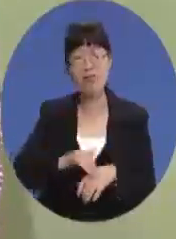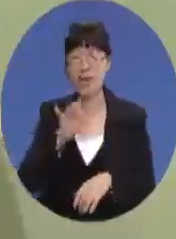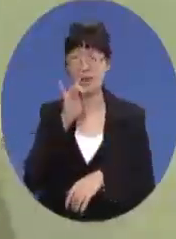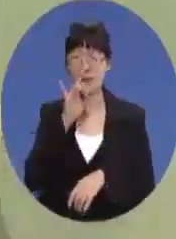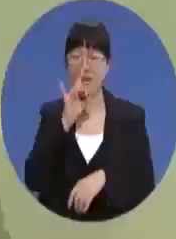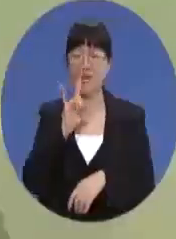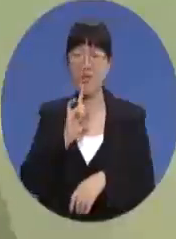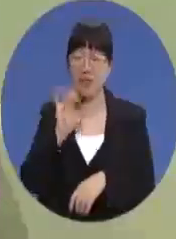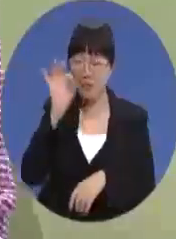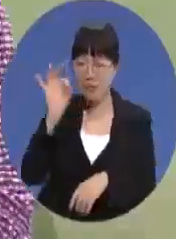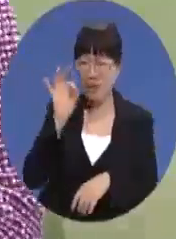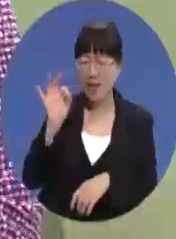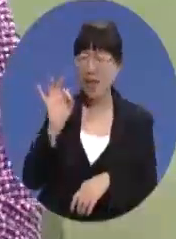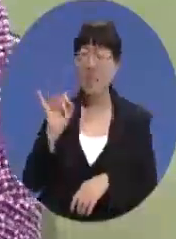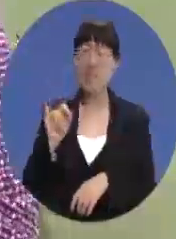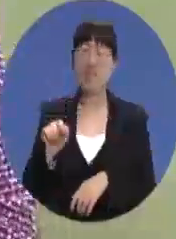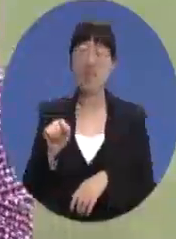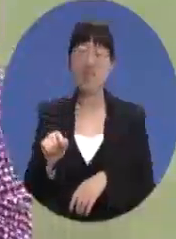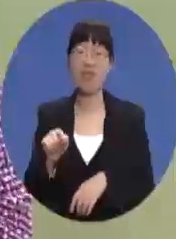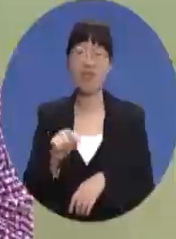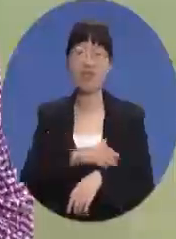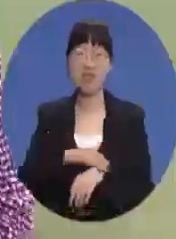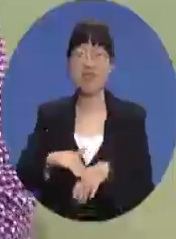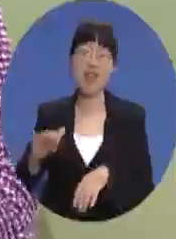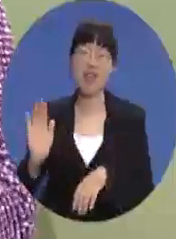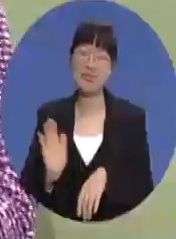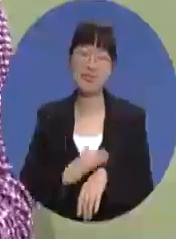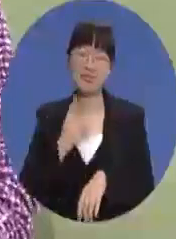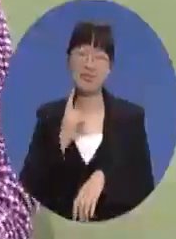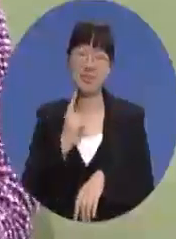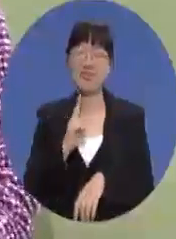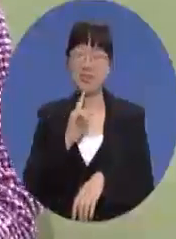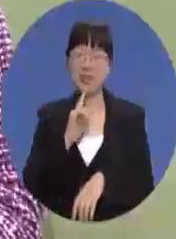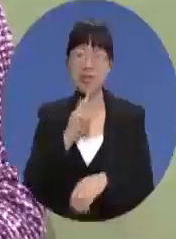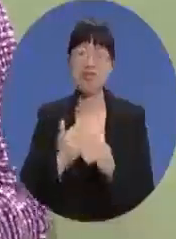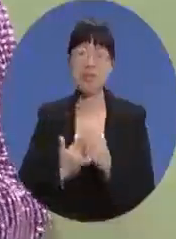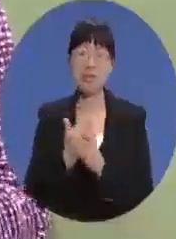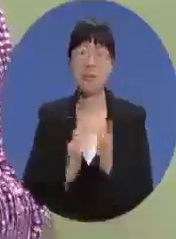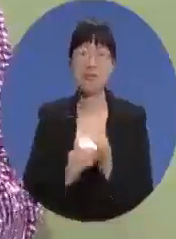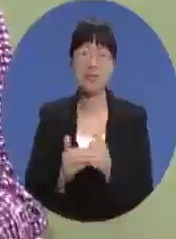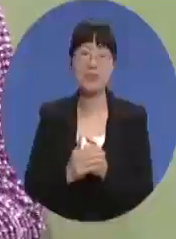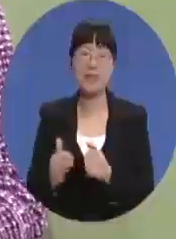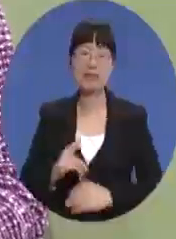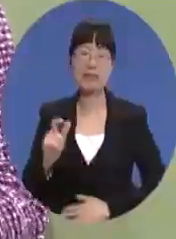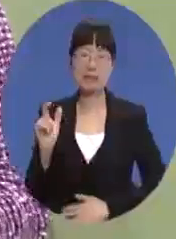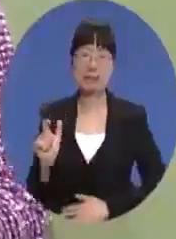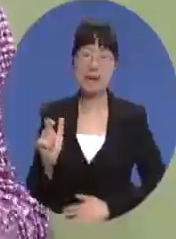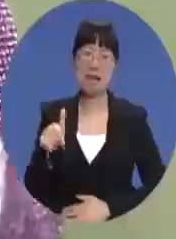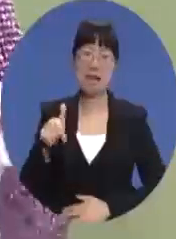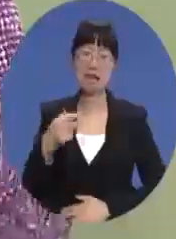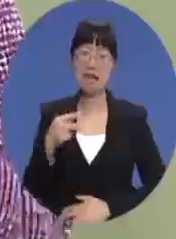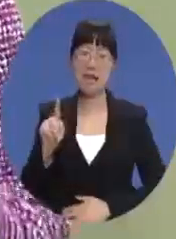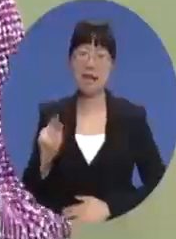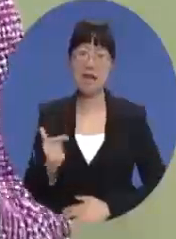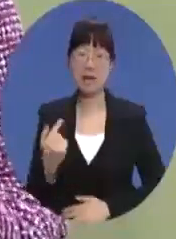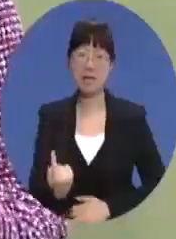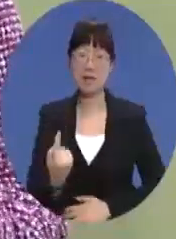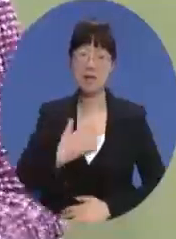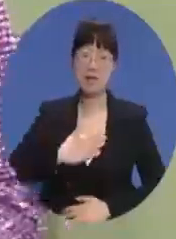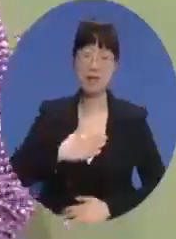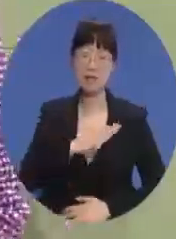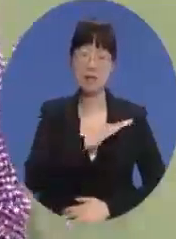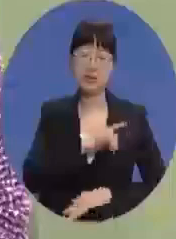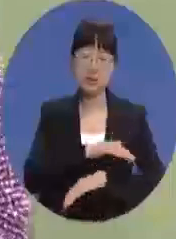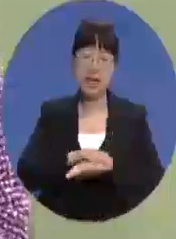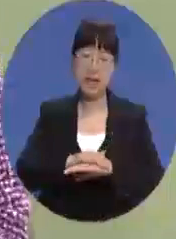그러면 이렇게 보면 아이고 이렇게 제대로 못했네요. 이렇게 그런 말이 나와요. 그렇죠. 그래서 단호하게 감정을 잘